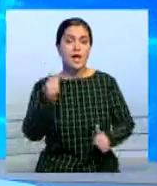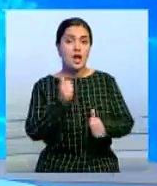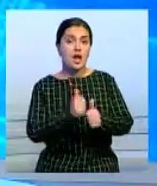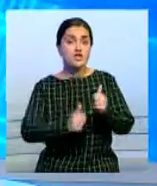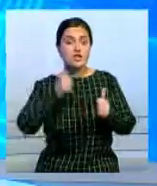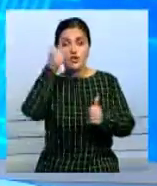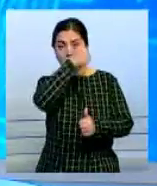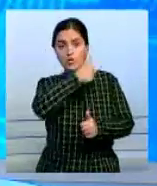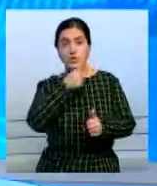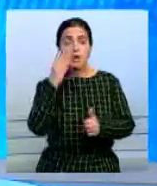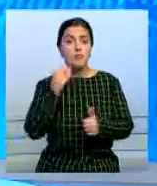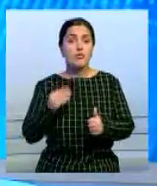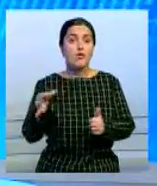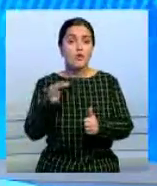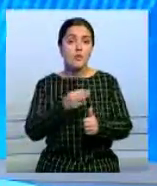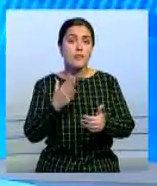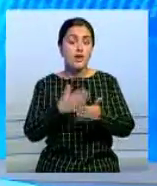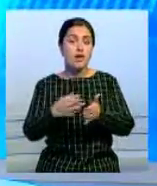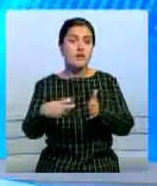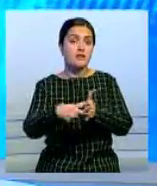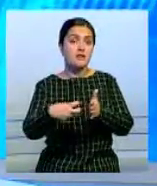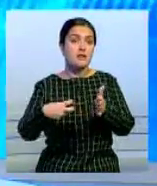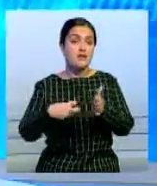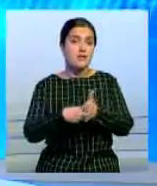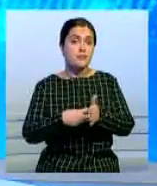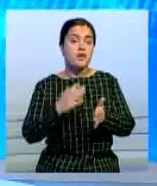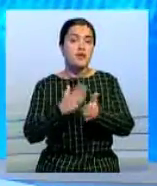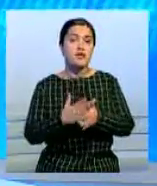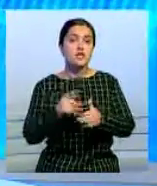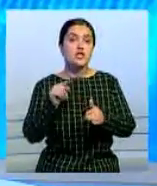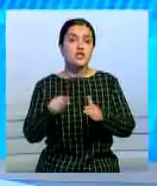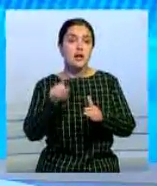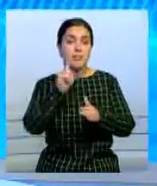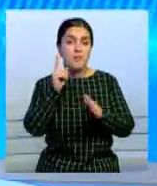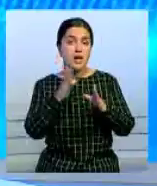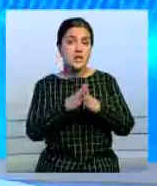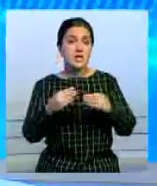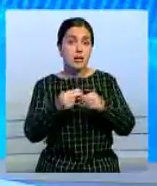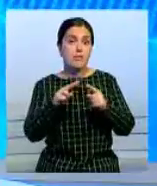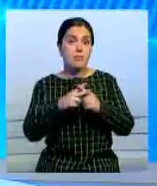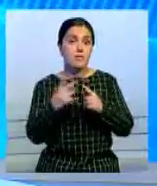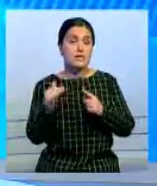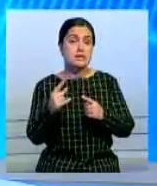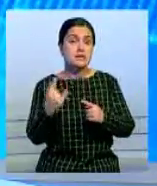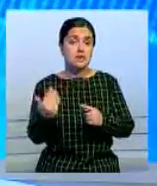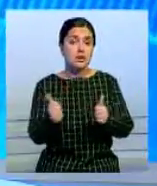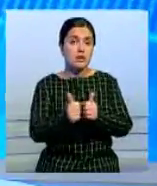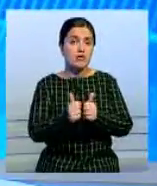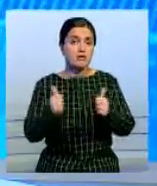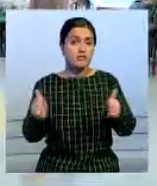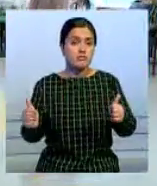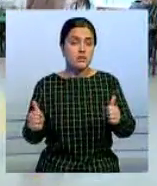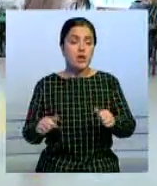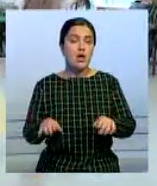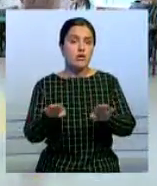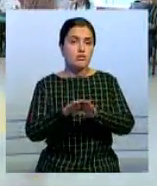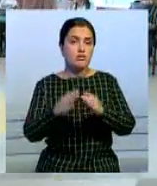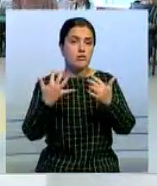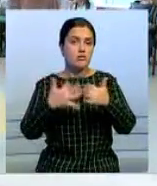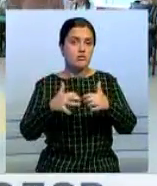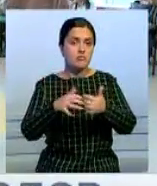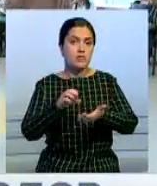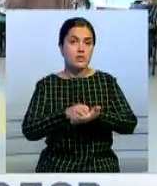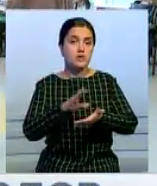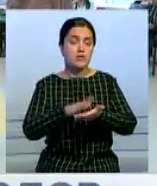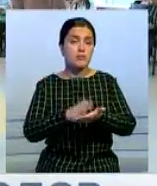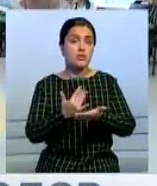Ежегодно в Алматинской области регистрируют брак более 1000 молодых семей, но половина из них распадается. Такой неутешительной